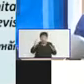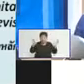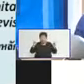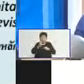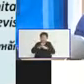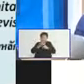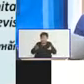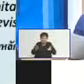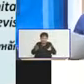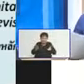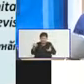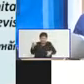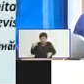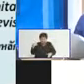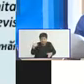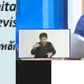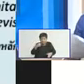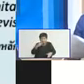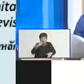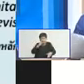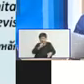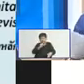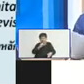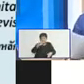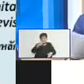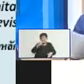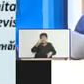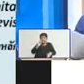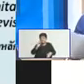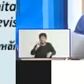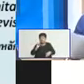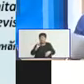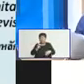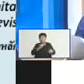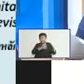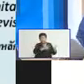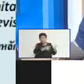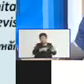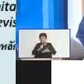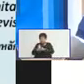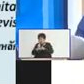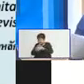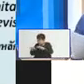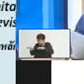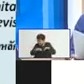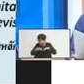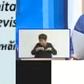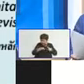NGO นะครับซึ่งในขณะนั้นเรียกว่า Voluntary Organization เนี่ยก็เลยเข้ามาเริ่มปฏิบัติการในไทยรวมไปถึง UNHCR ด้วยนะครับเข้ามาไทยในช่วงแ